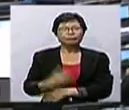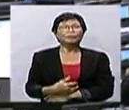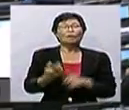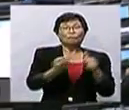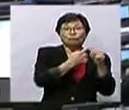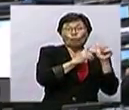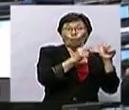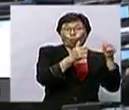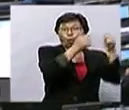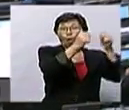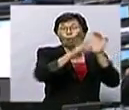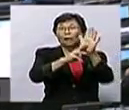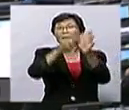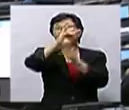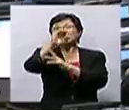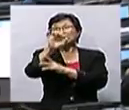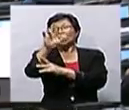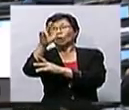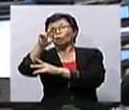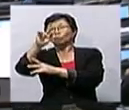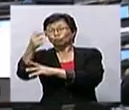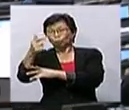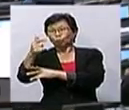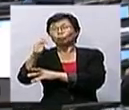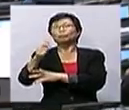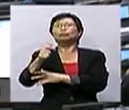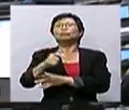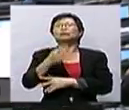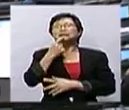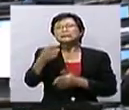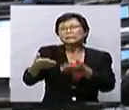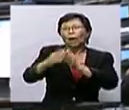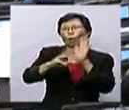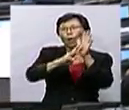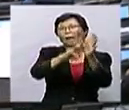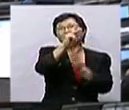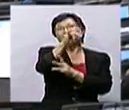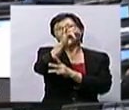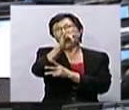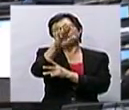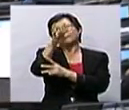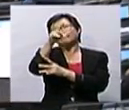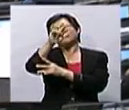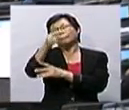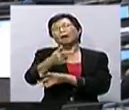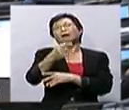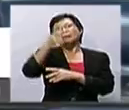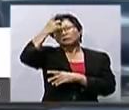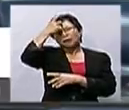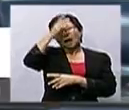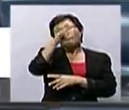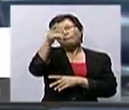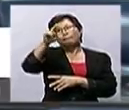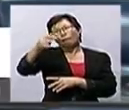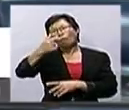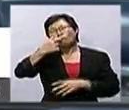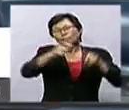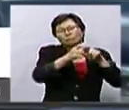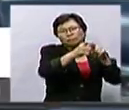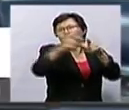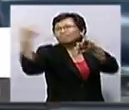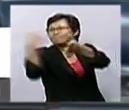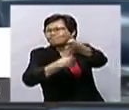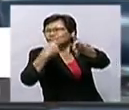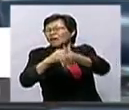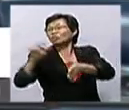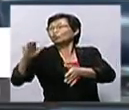Terdahulu Wakil Jelutong Arak Saniswara Netaji Raya meminta Wakil Kinabatangan Datuk Seri Bung Mohtar Radin menarik balik perkataan Samsing